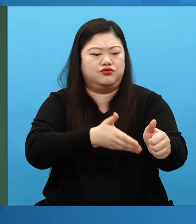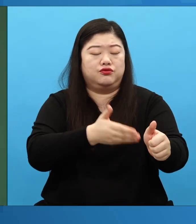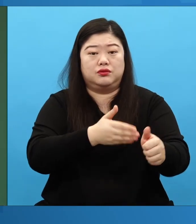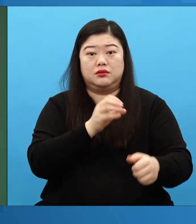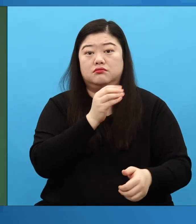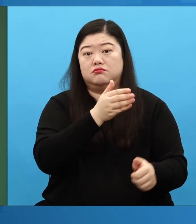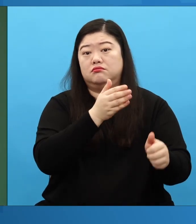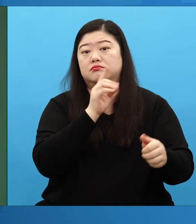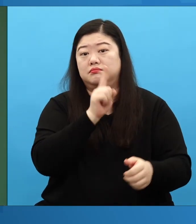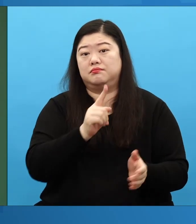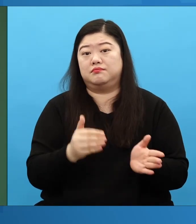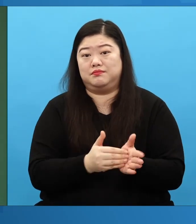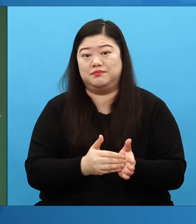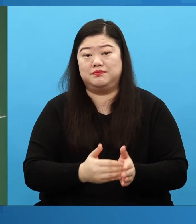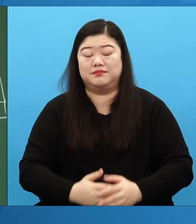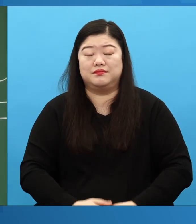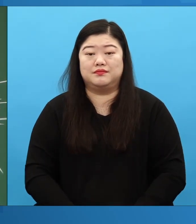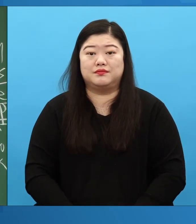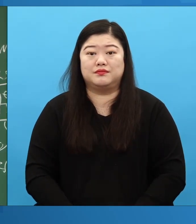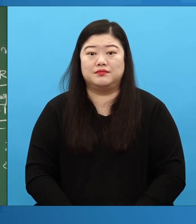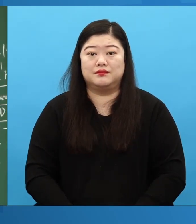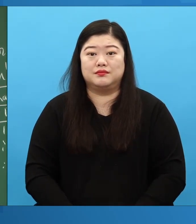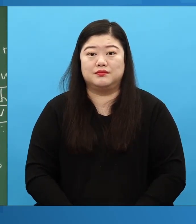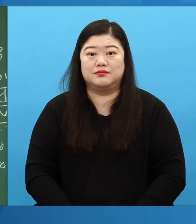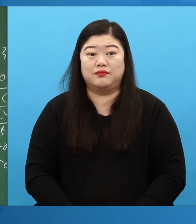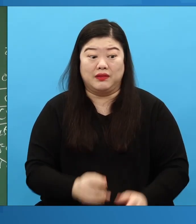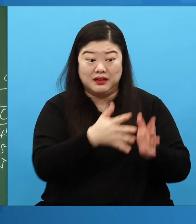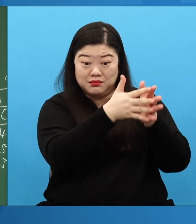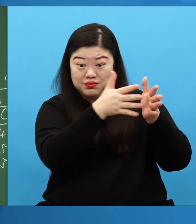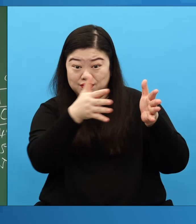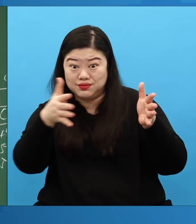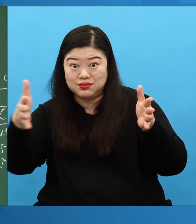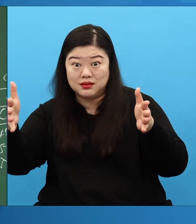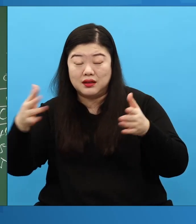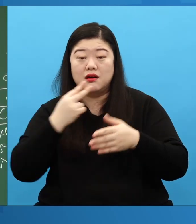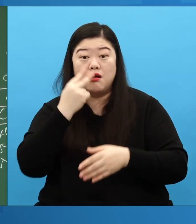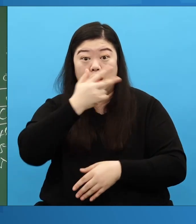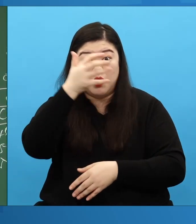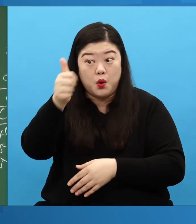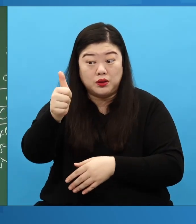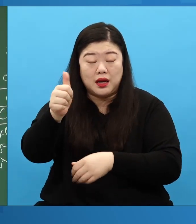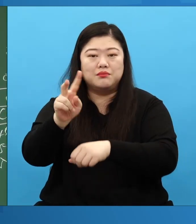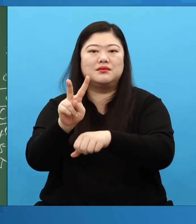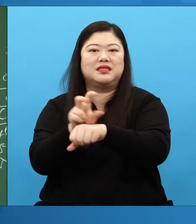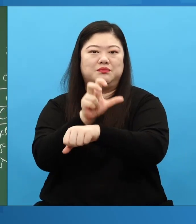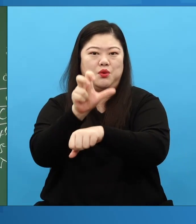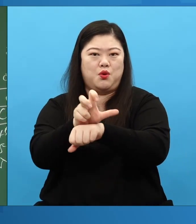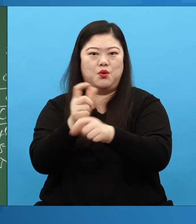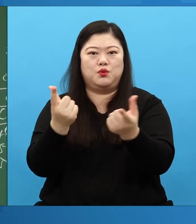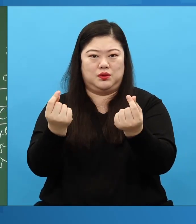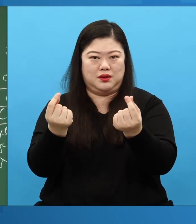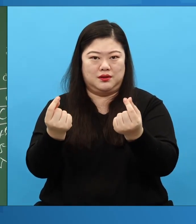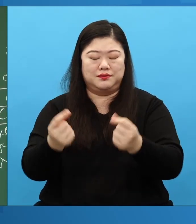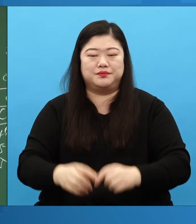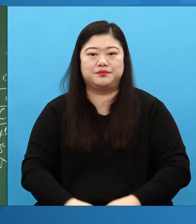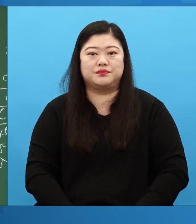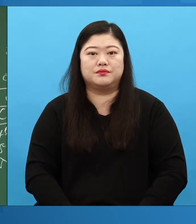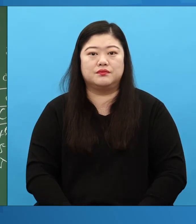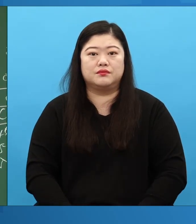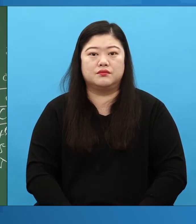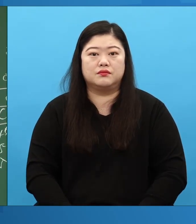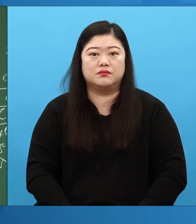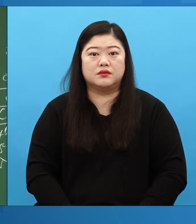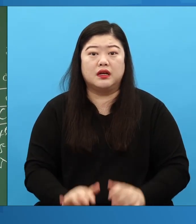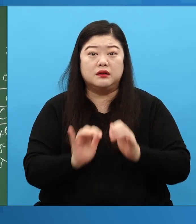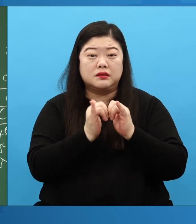the entirety of Joseph's journey. 이게 25시입니다. And this is 25 hours. 우리는 아무리 열심히 살아도 24밖에 안 되잖아요.